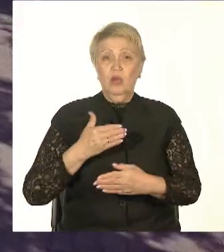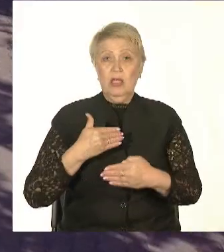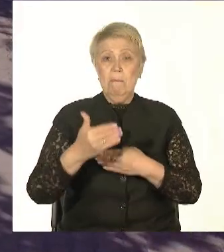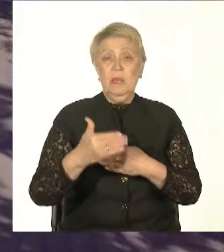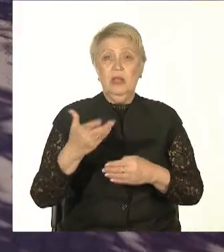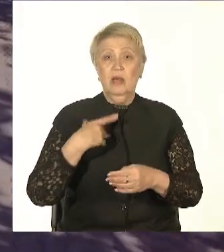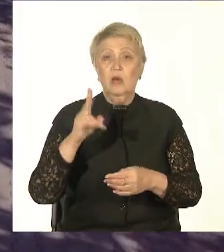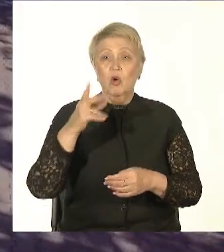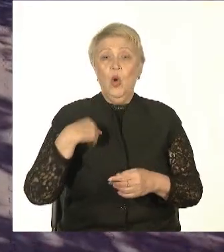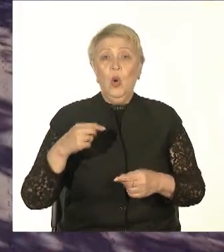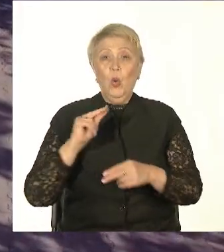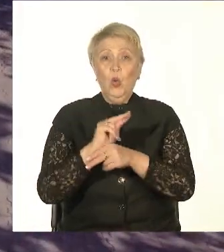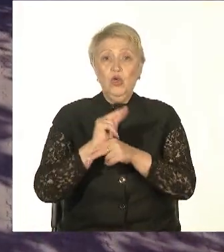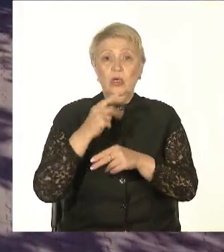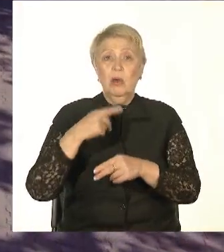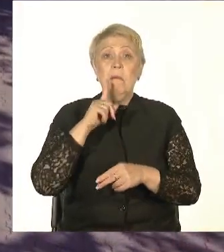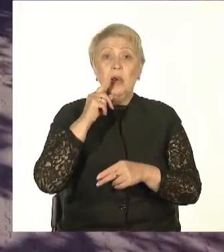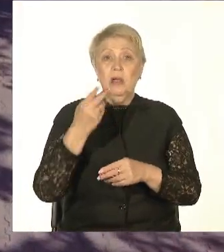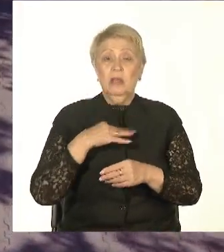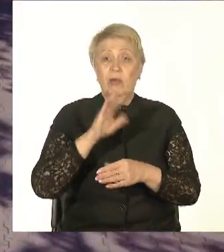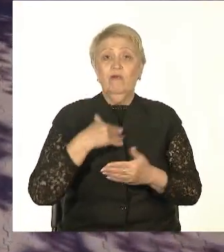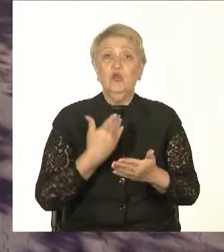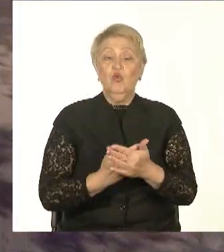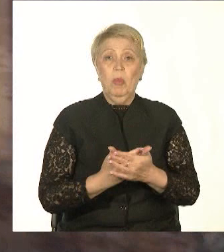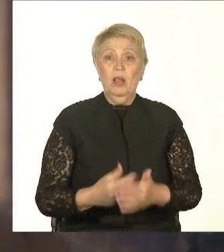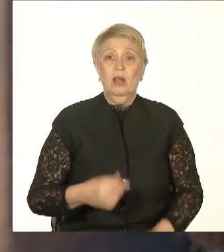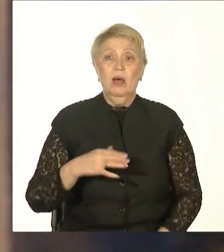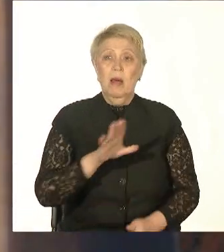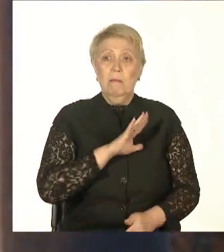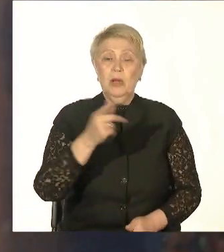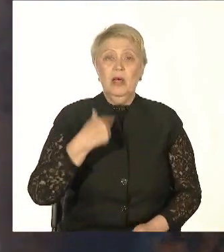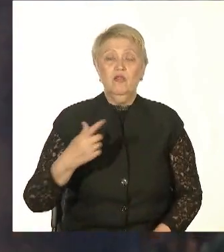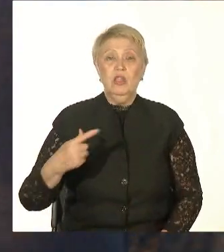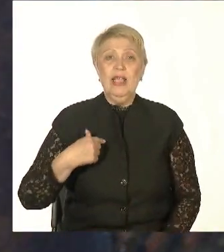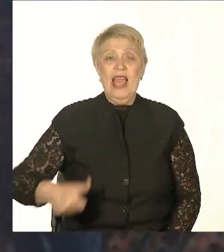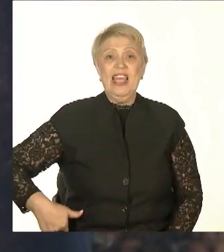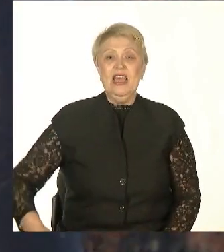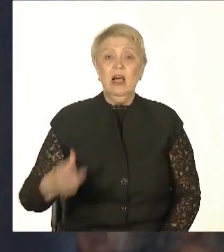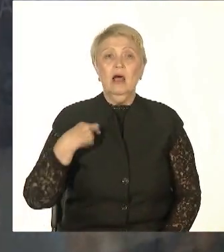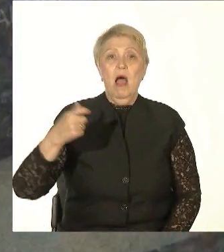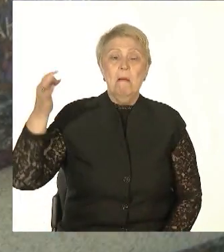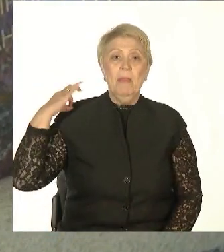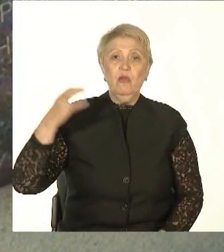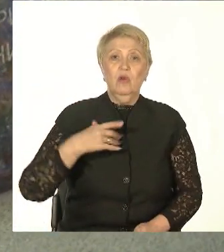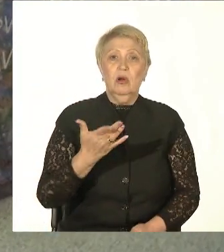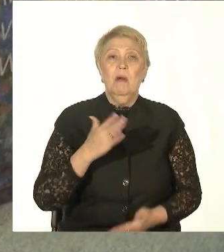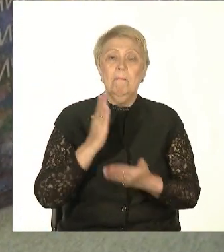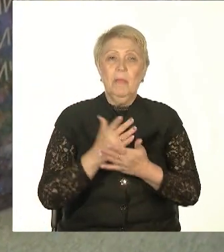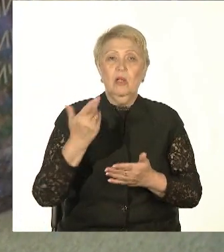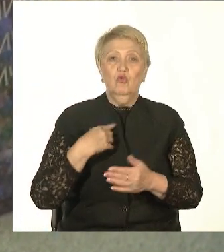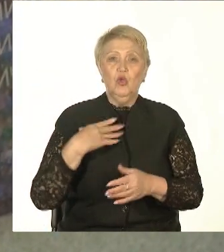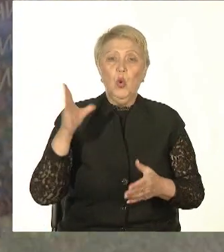такое впечатление было хорошим. За каждым барельефом целая история. Вот генерал-майор Константин Ракутин. Благодаря удачно проведенной